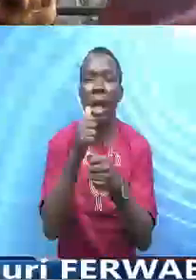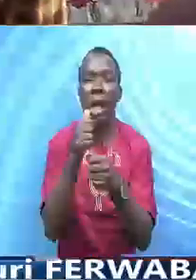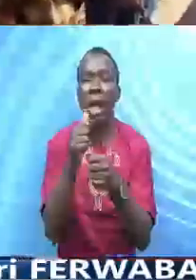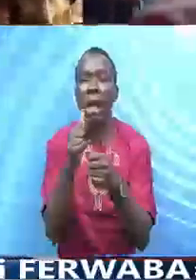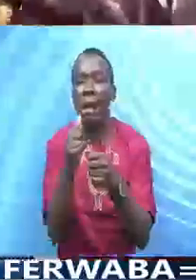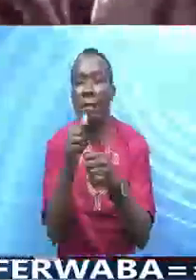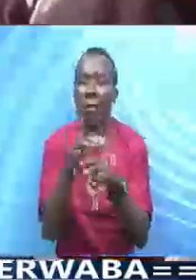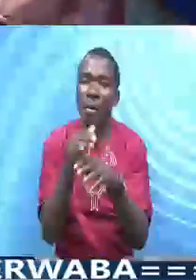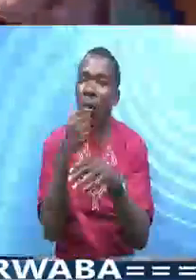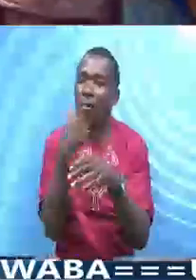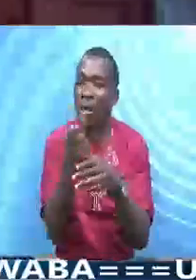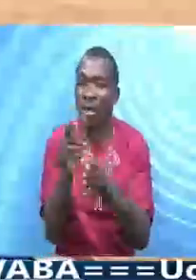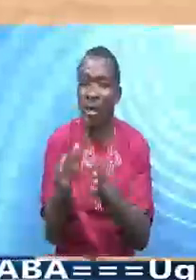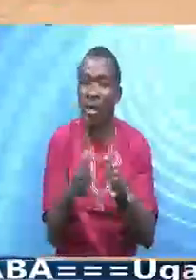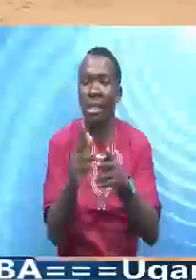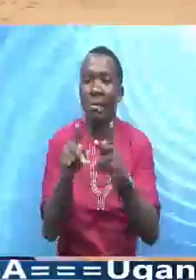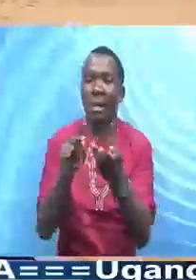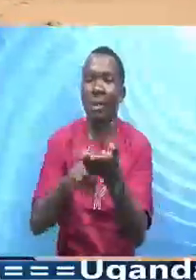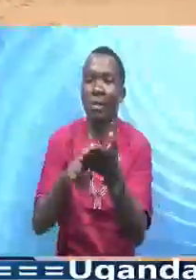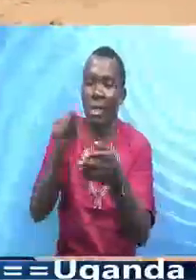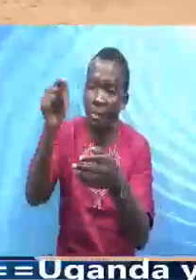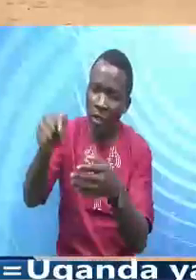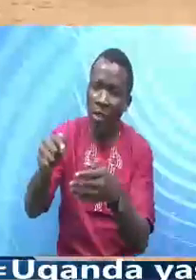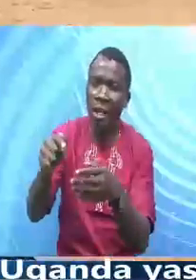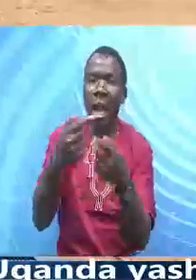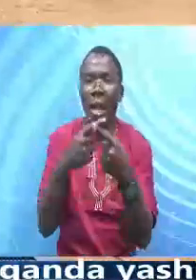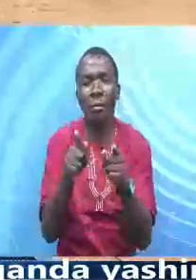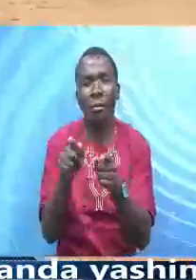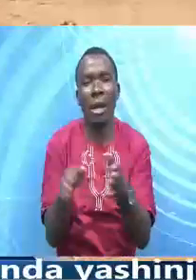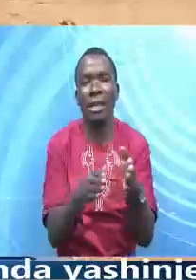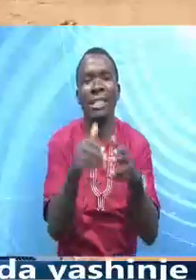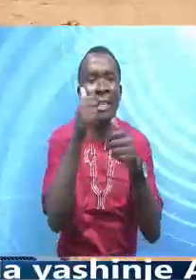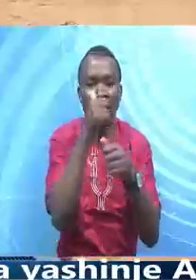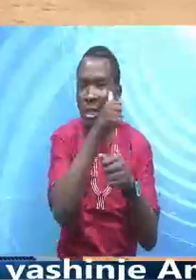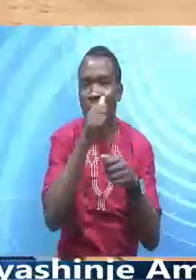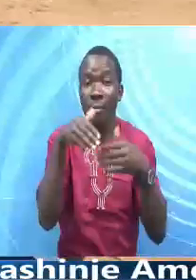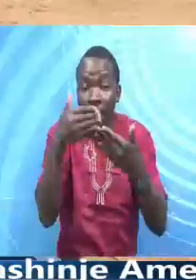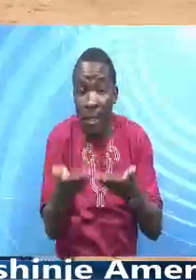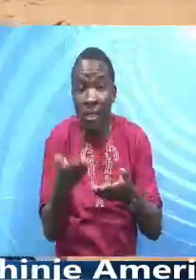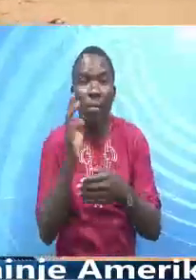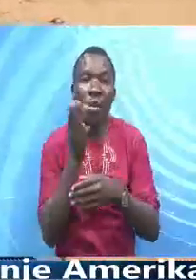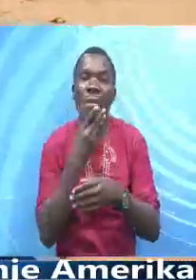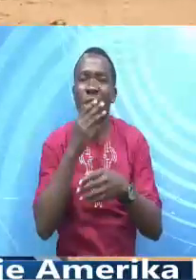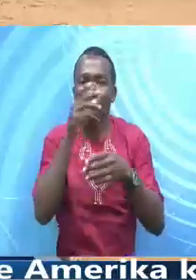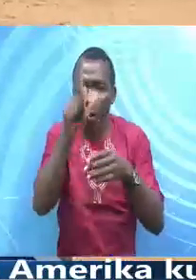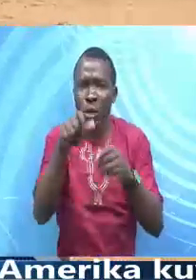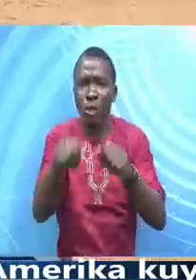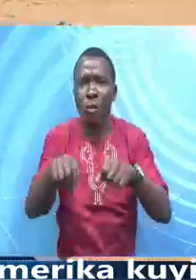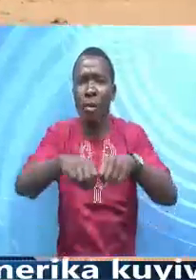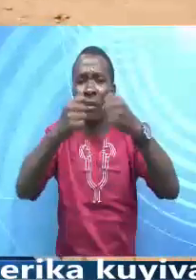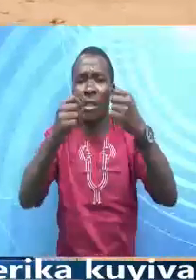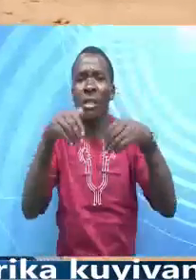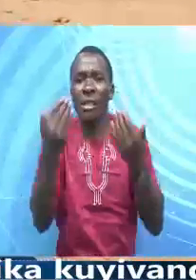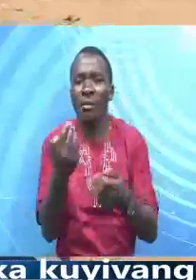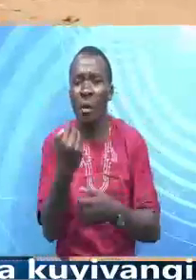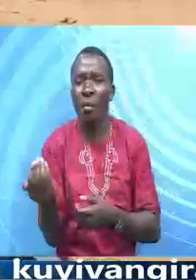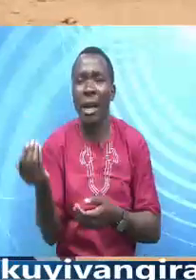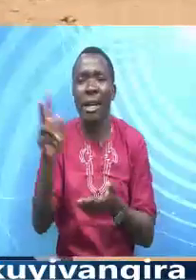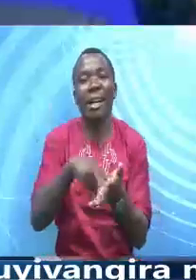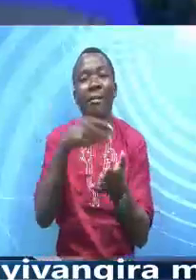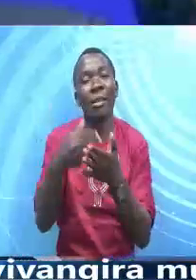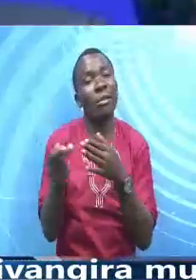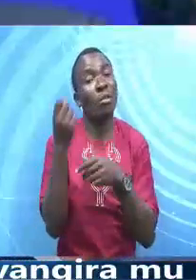ni inzira abantu baracamo ni iyi ngiyi ariko ari inzira nzima none se mwa y'amazi ko n'umuntu ashobora kuvunikiramo cyangwa n'umwana akagwamo urumva n'ubundi yaba